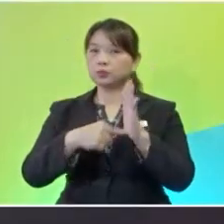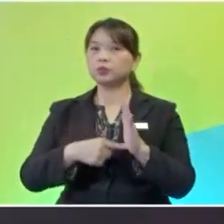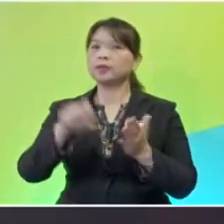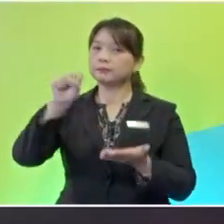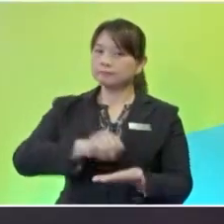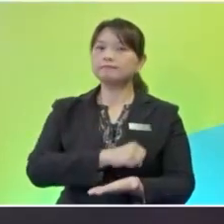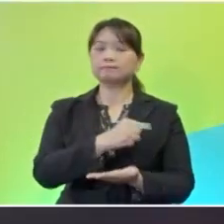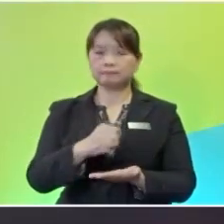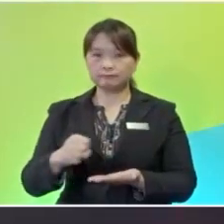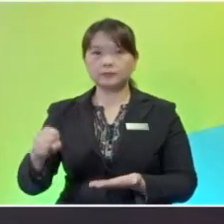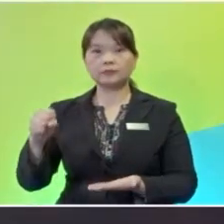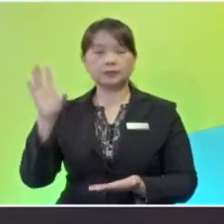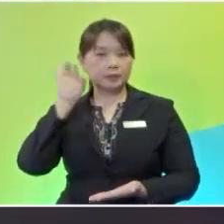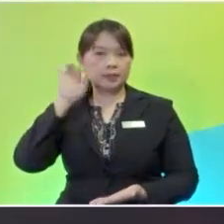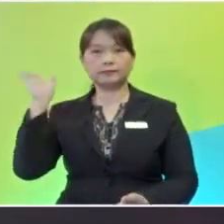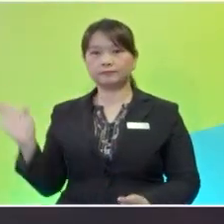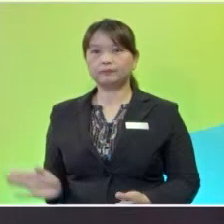来看看老师准备的音频。